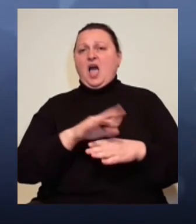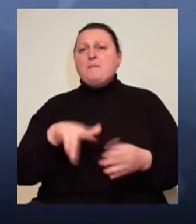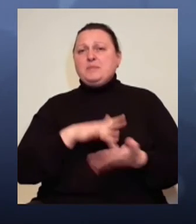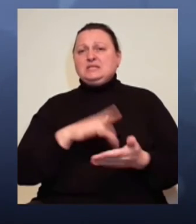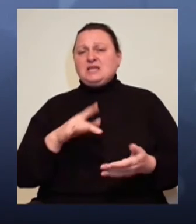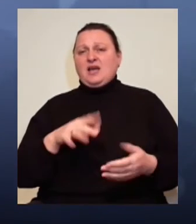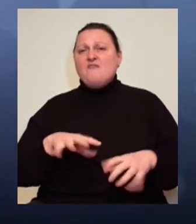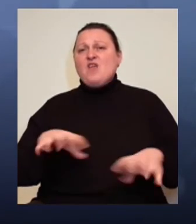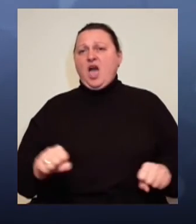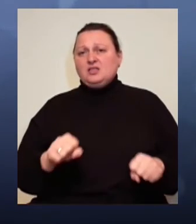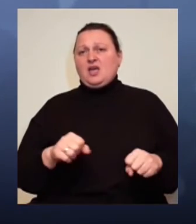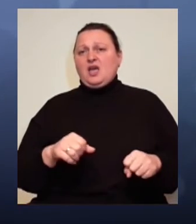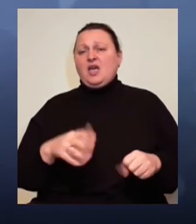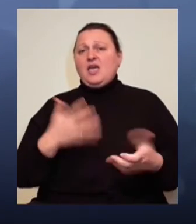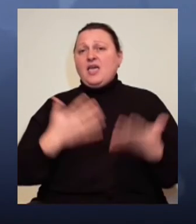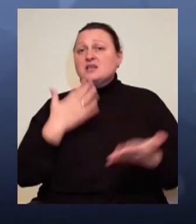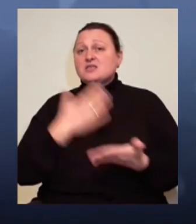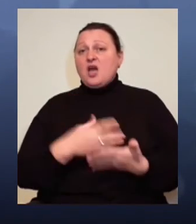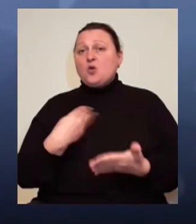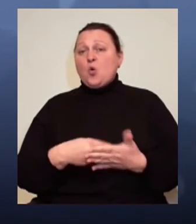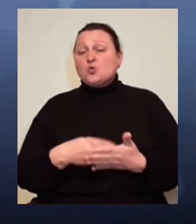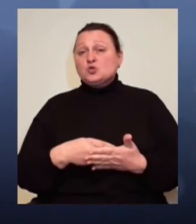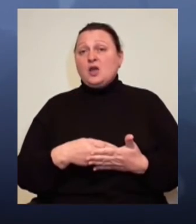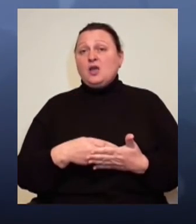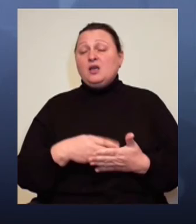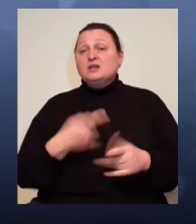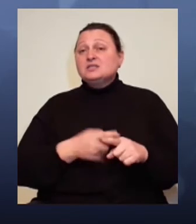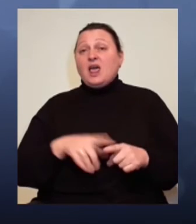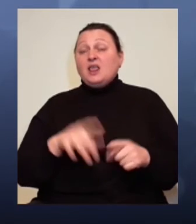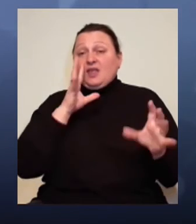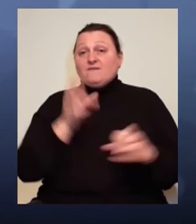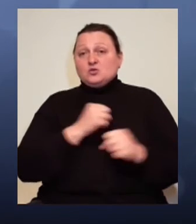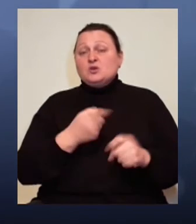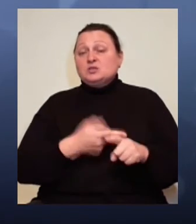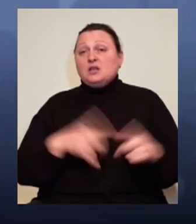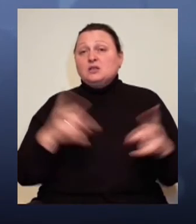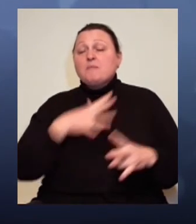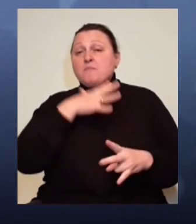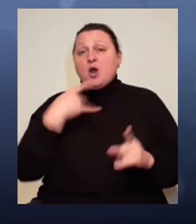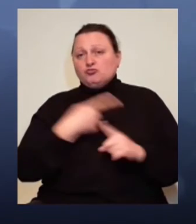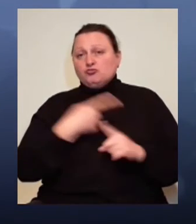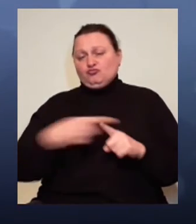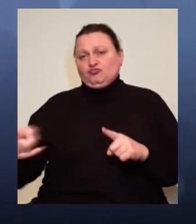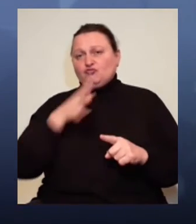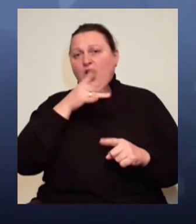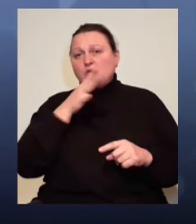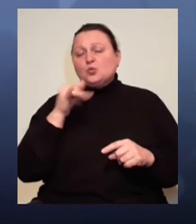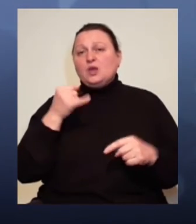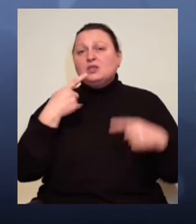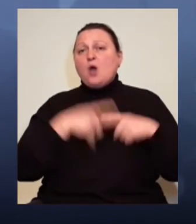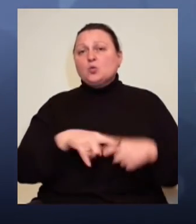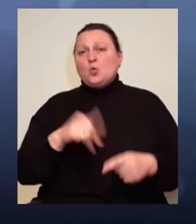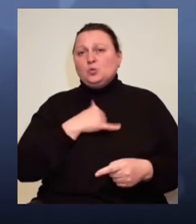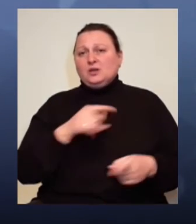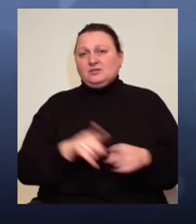вулиць, навіть якщо є гроші, це неможливо, тому що на це ну, потрібен час, це технологічний процес. Тому іншого